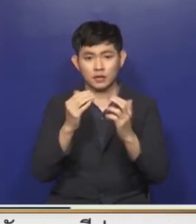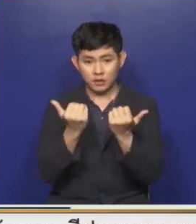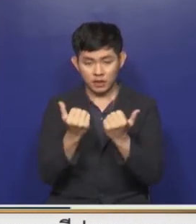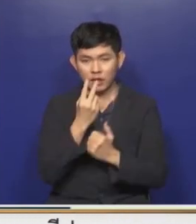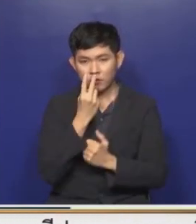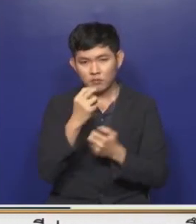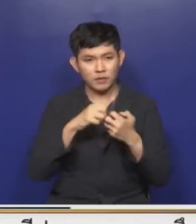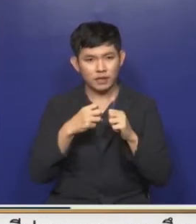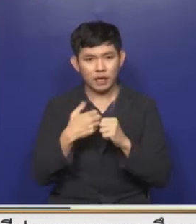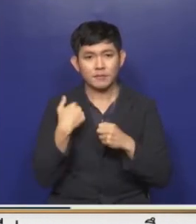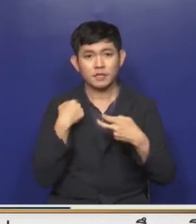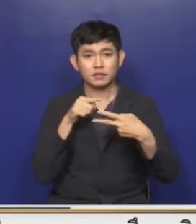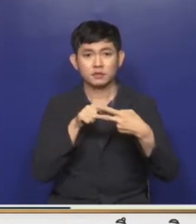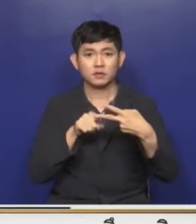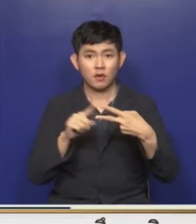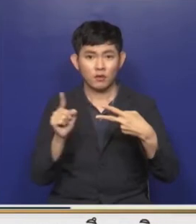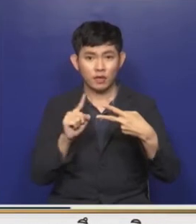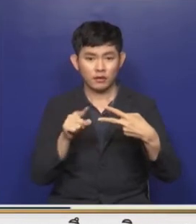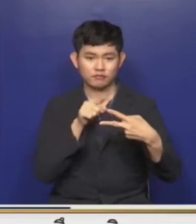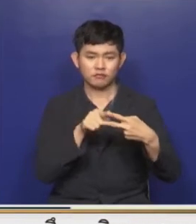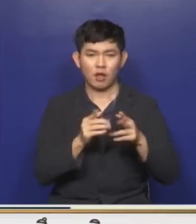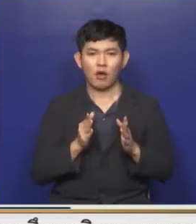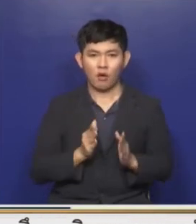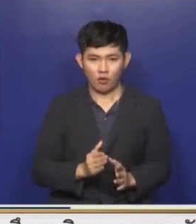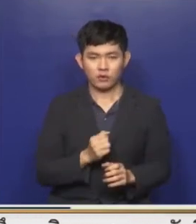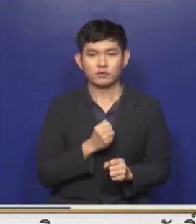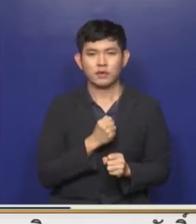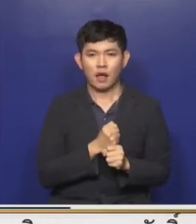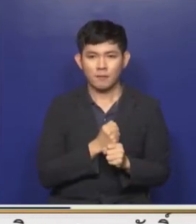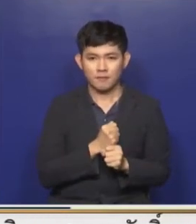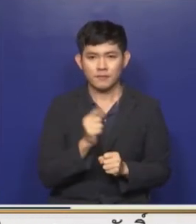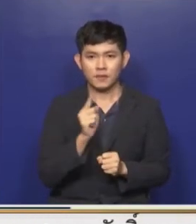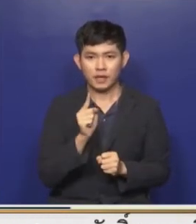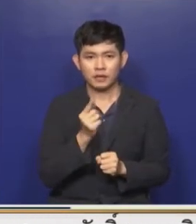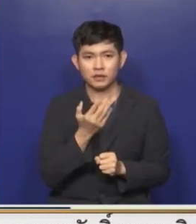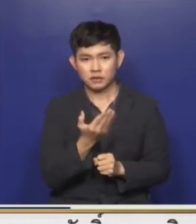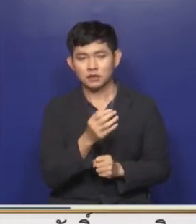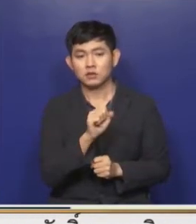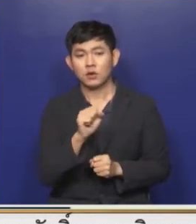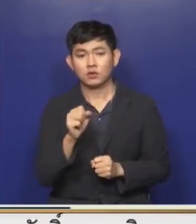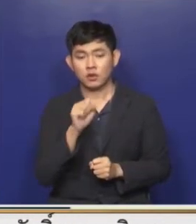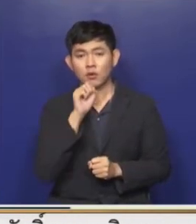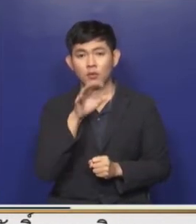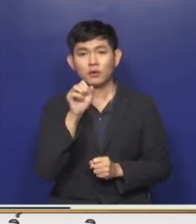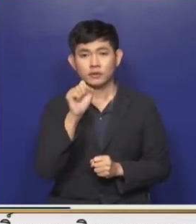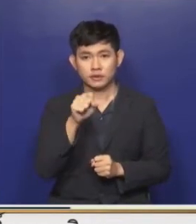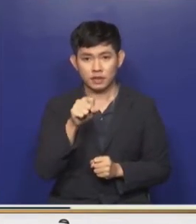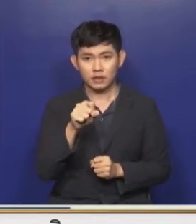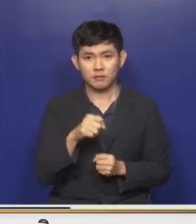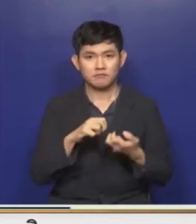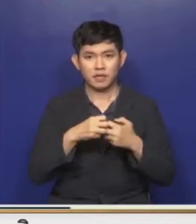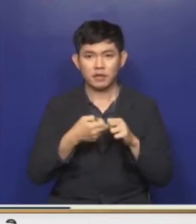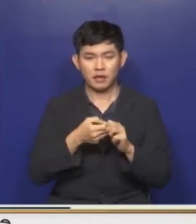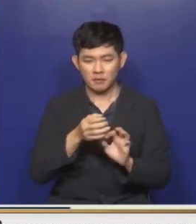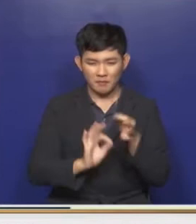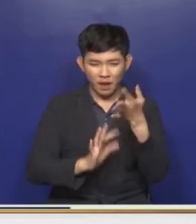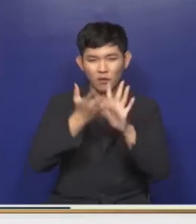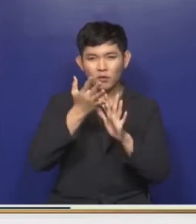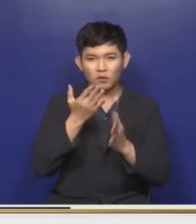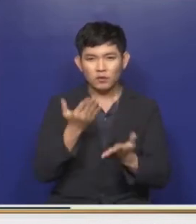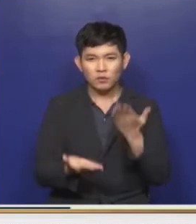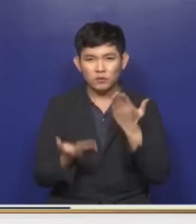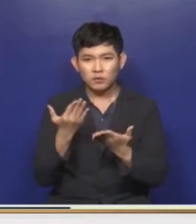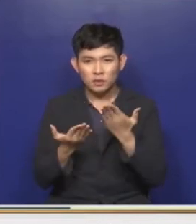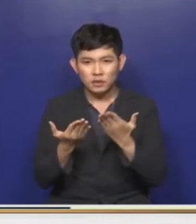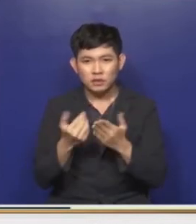อยู่ปัจจัแรกเป็ปัจัยที่มนุ์ผลิขึ้นมาอยางที่ท่านสมาชิคเกลาไปเมื่สโครูว่าเกดจกเผาใหม่บ้างกั